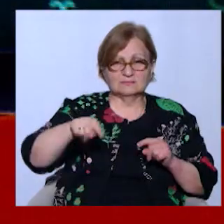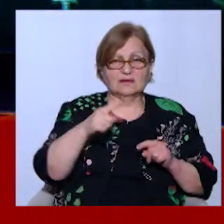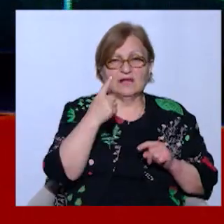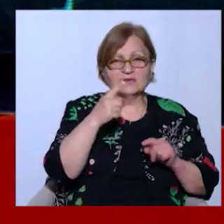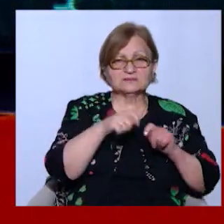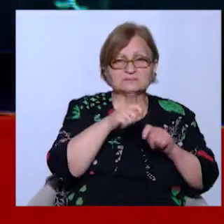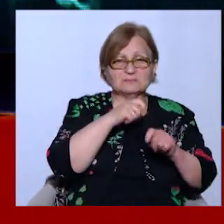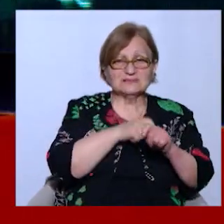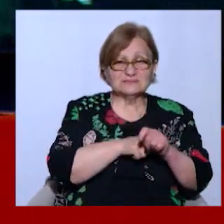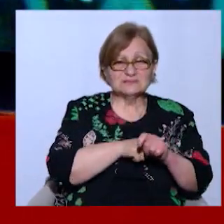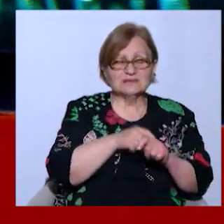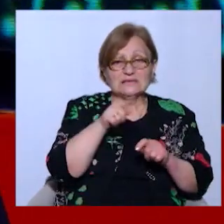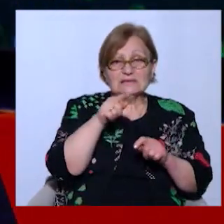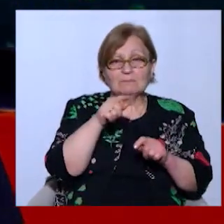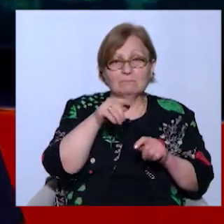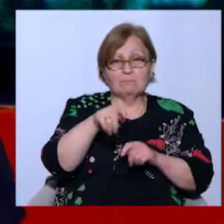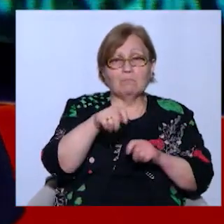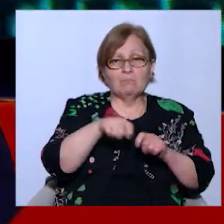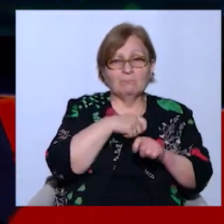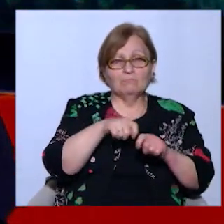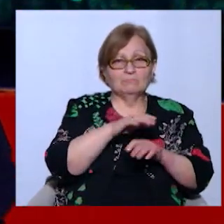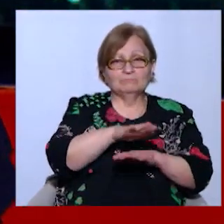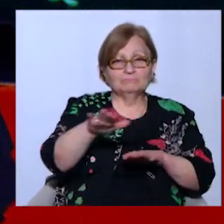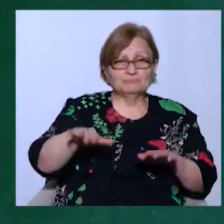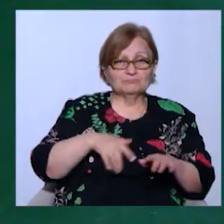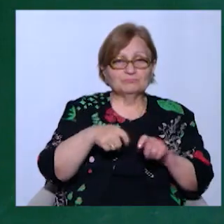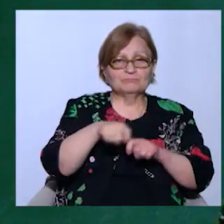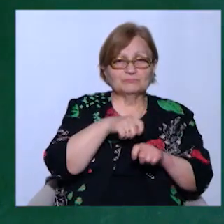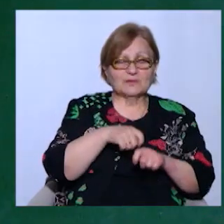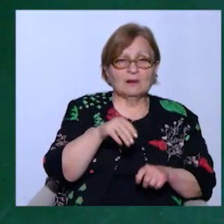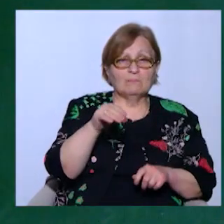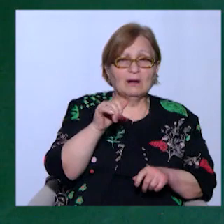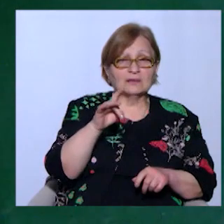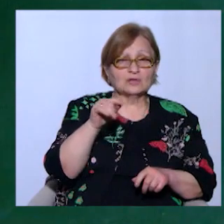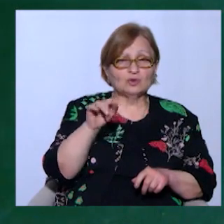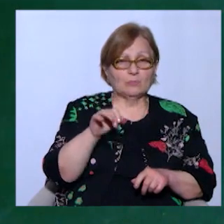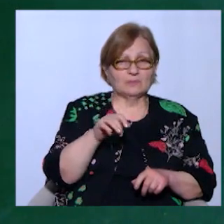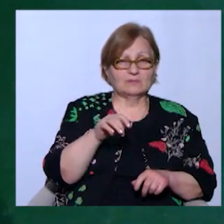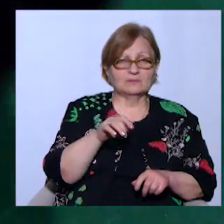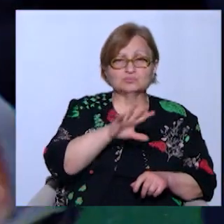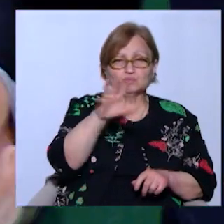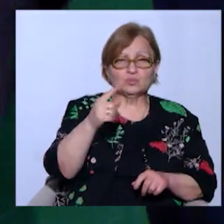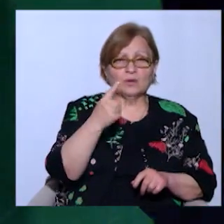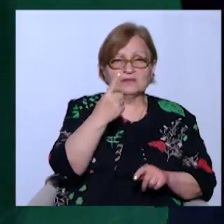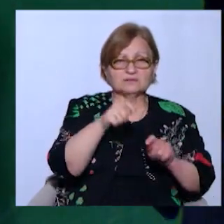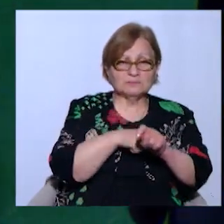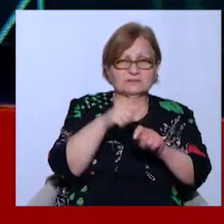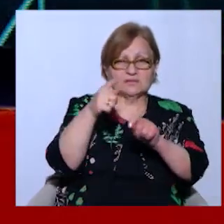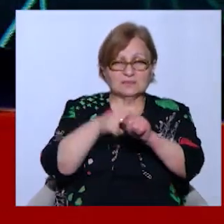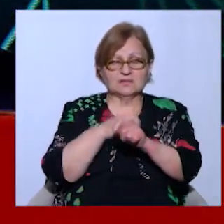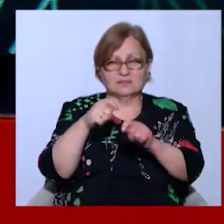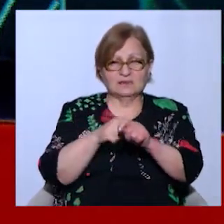მეტრ კვადრატი. ეს იმ კვადრატის ფართობია, რომლის გვერდი არის 1 მეტრი. მეტრი, მეტრი, მეტრი, მეტრი. აი რამდენი